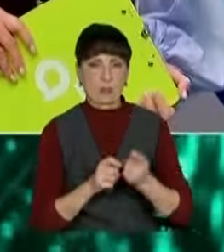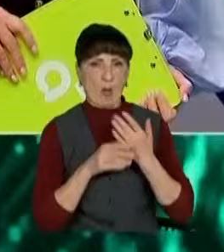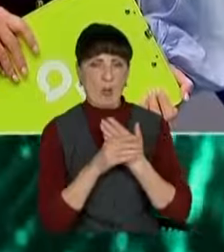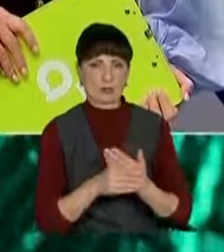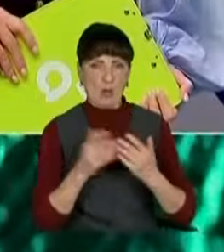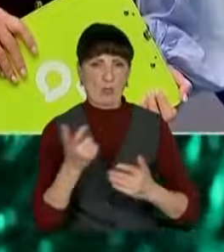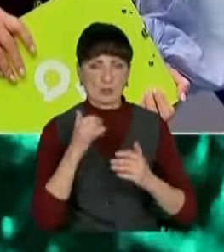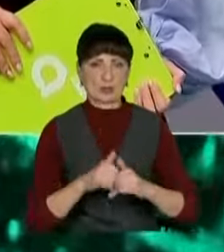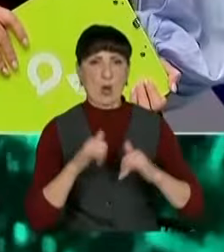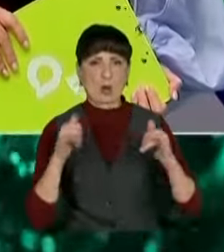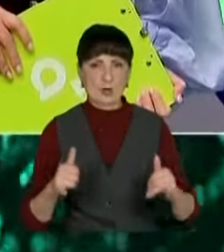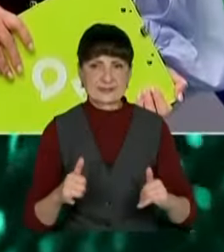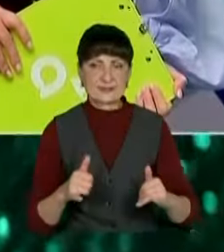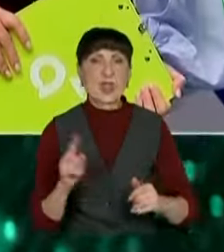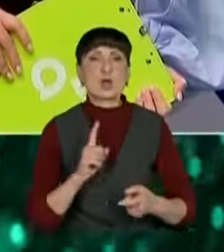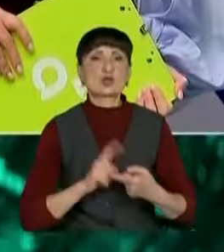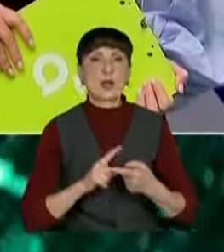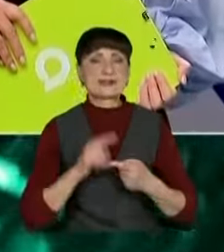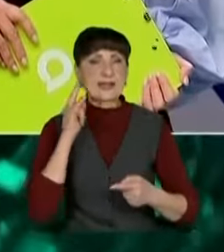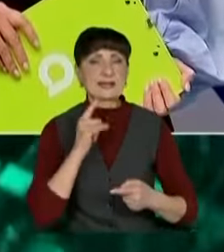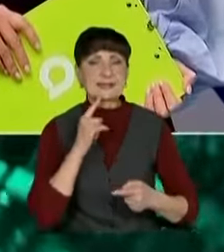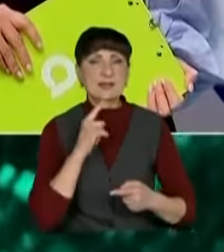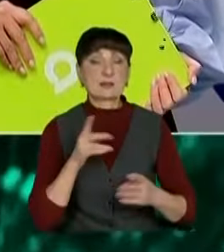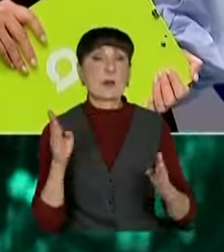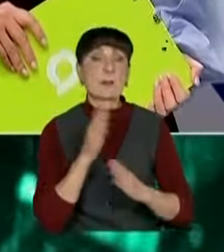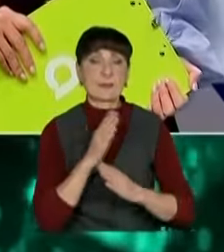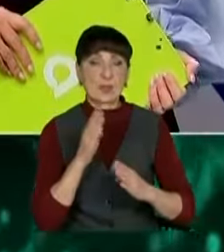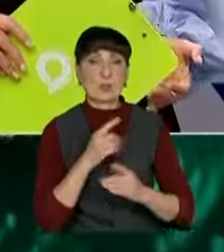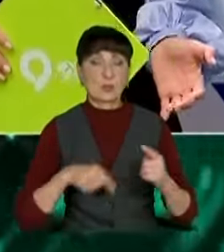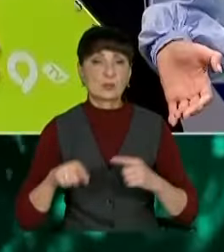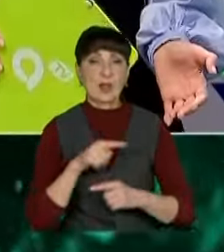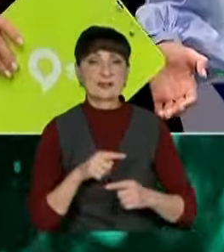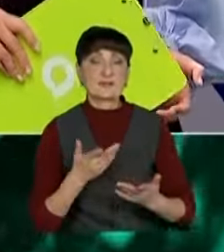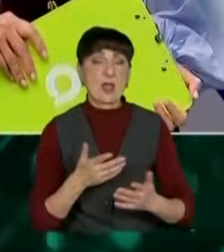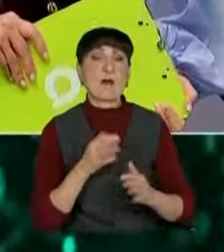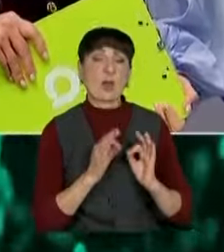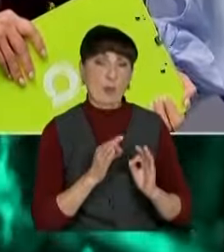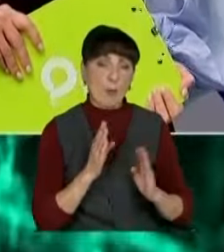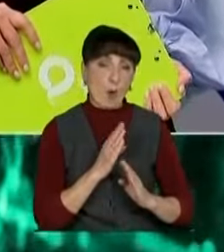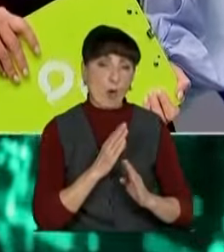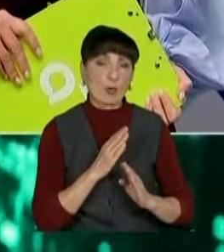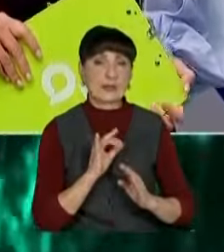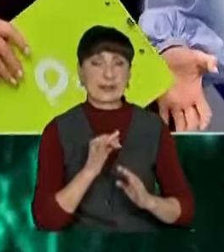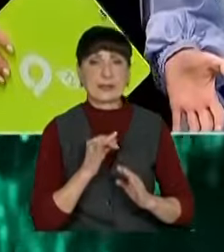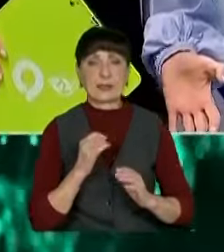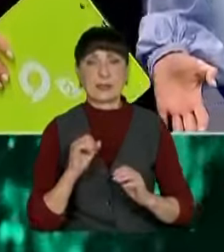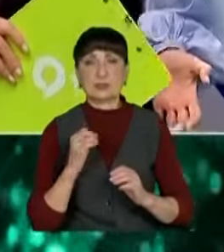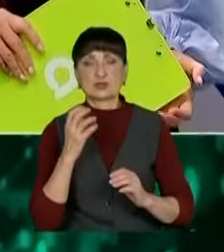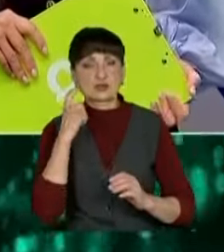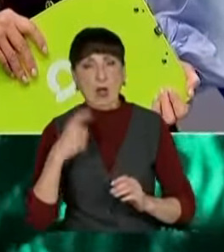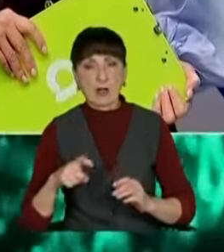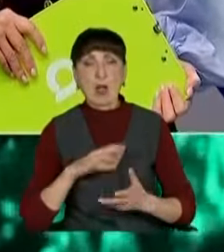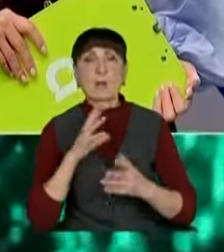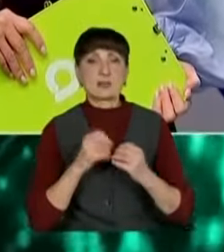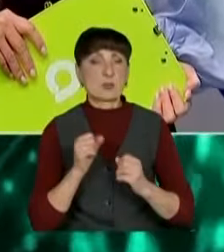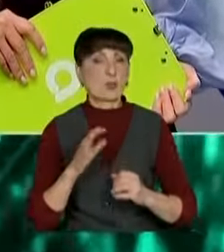способствовать экономическому росту. Что касается Казахстана, чья климатическая структура охватывает как умеренные, так и полупустынные зоны, последствия